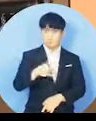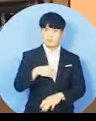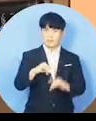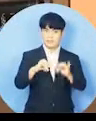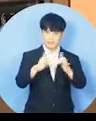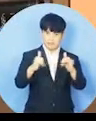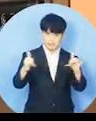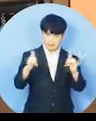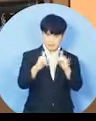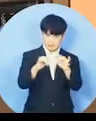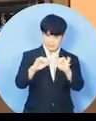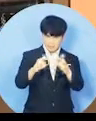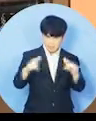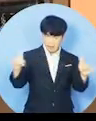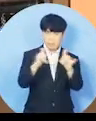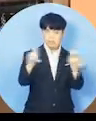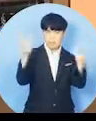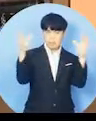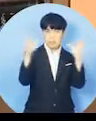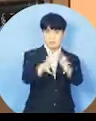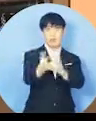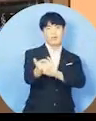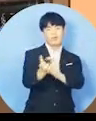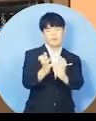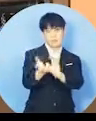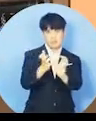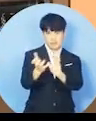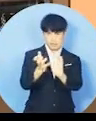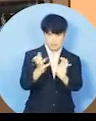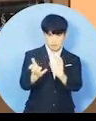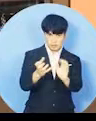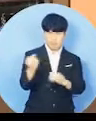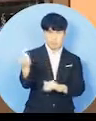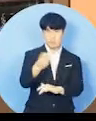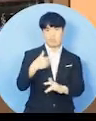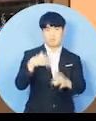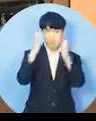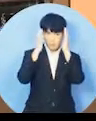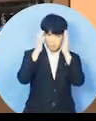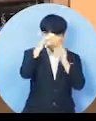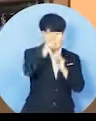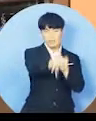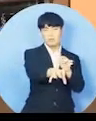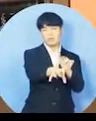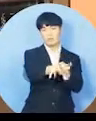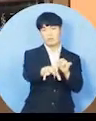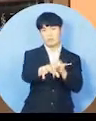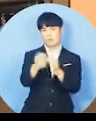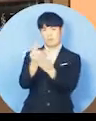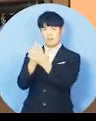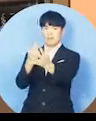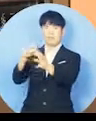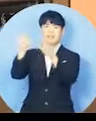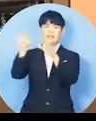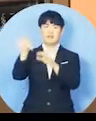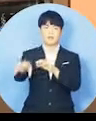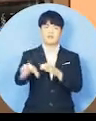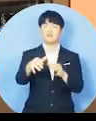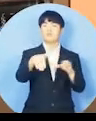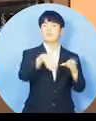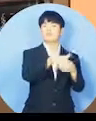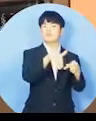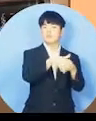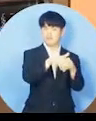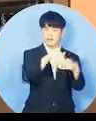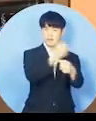지식을 생산하는 학습 공유 공간인데요. 이번 리모델링을 통해 세미나존, 스터디존, 커뮤니티존, 문화광장존